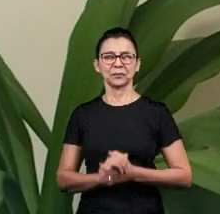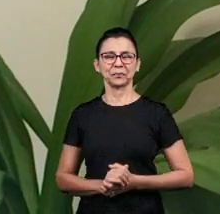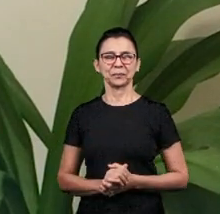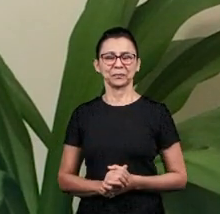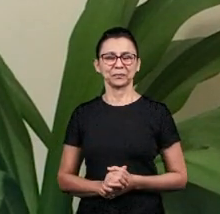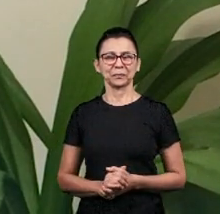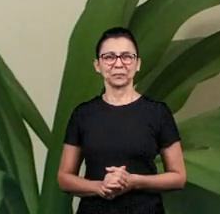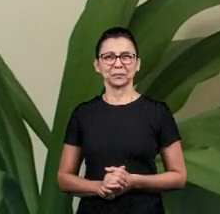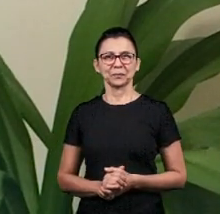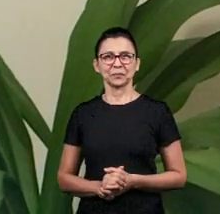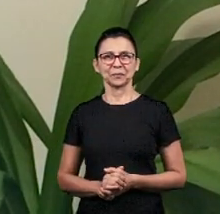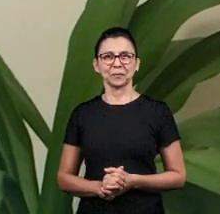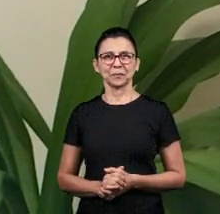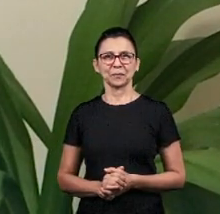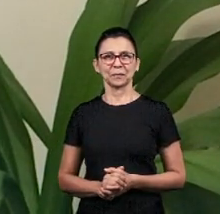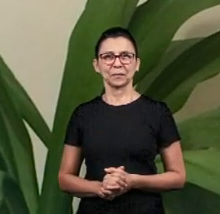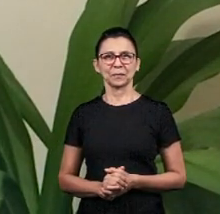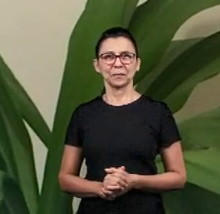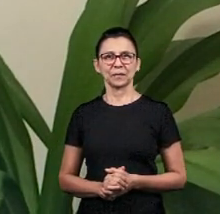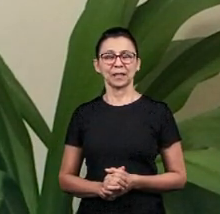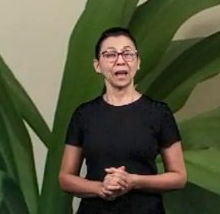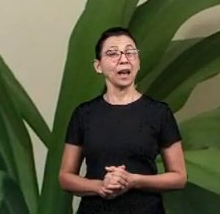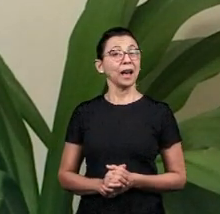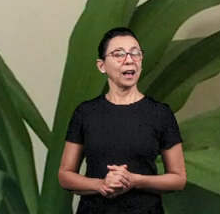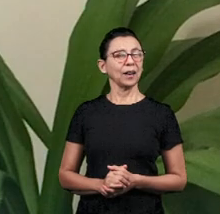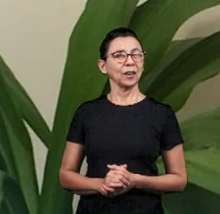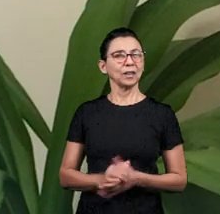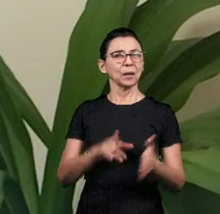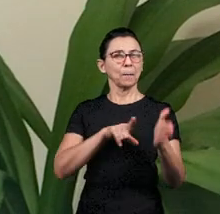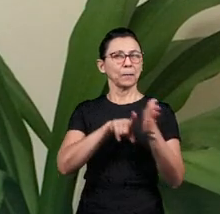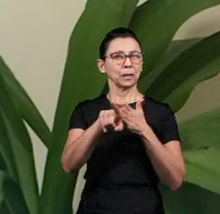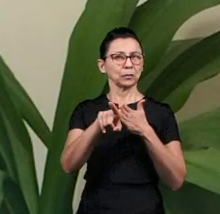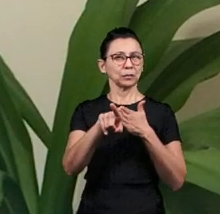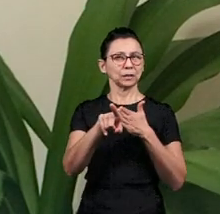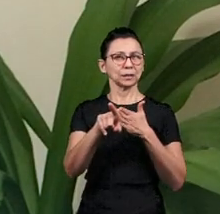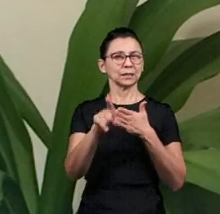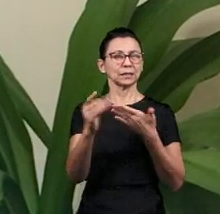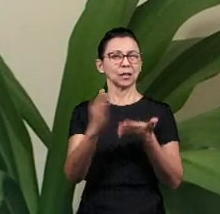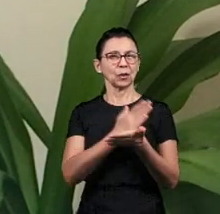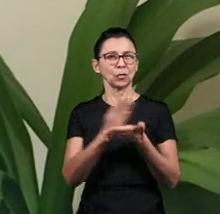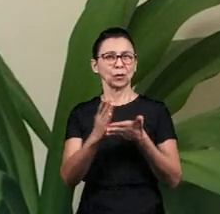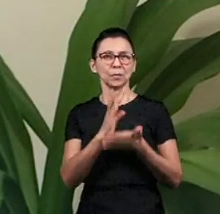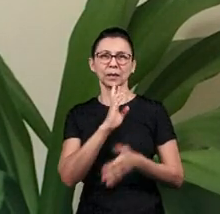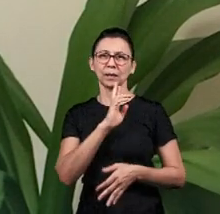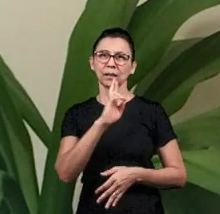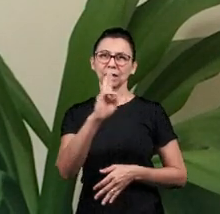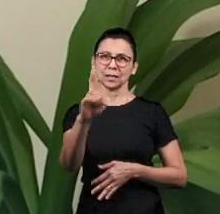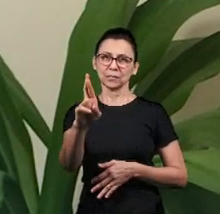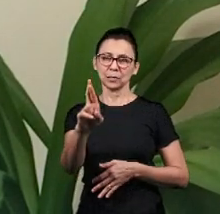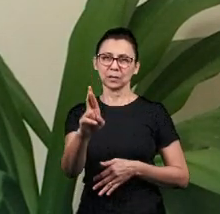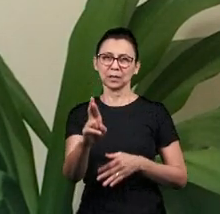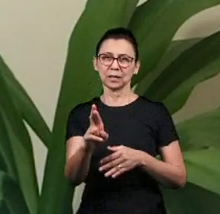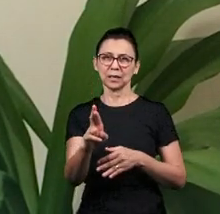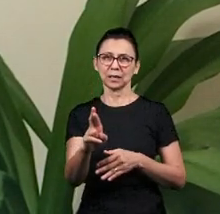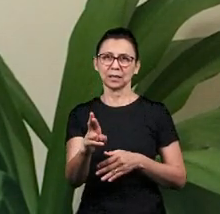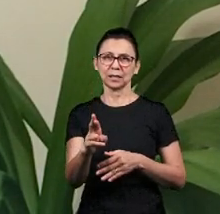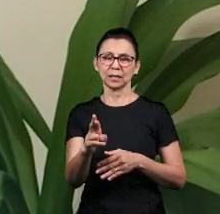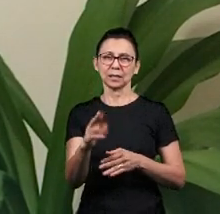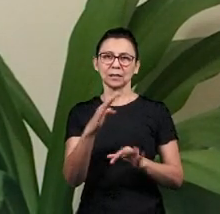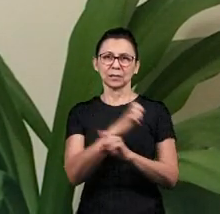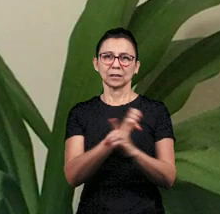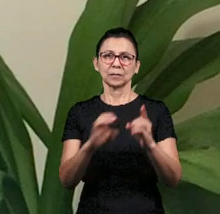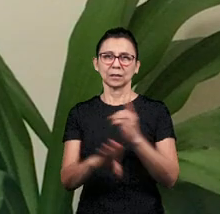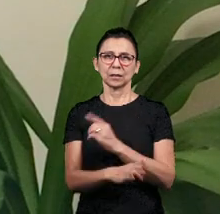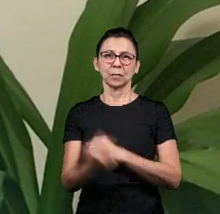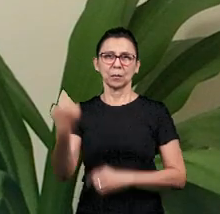maintenant, nous serons prêts à répondre aux questions qui ont été formulées dans la dernière école biblique dominicale